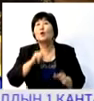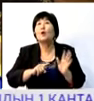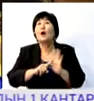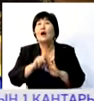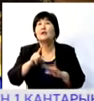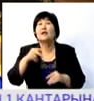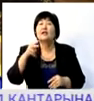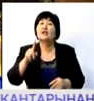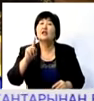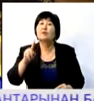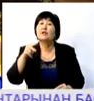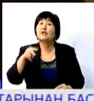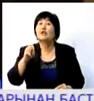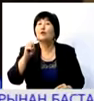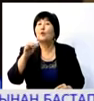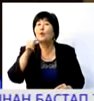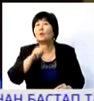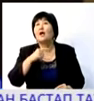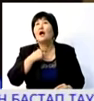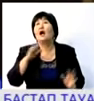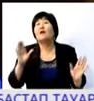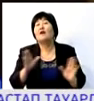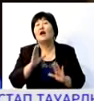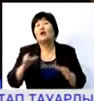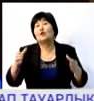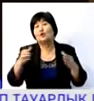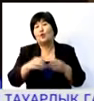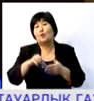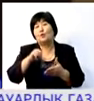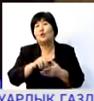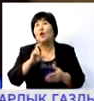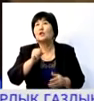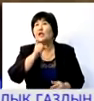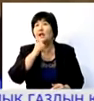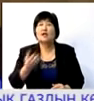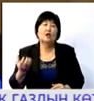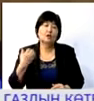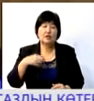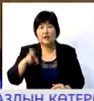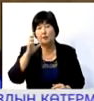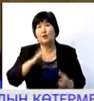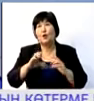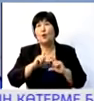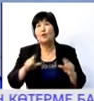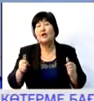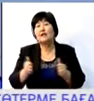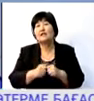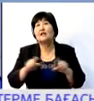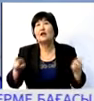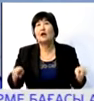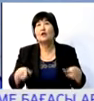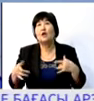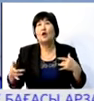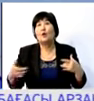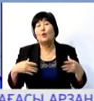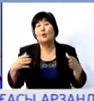қарлығаштарынан 2001-2015 жылдар вокалды топ ұйымдастырылды. Қорқыт Ата атындағы Қызылорда мемлекеттік университеті жанынан құрылған өнер